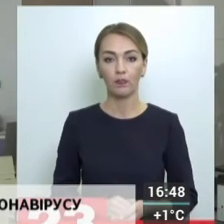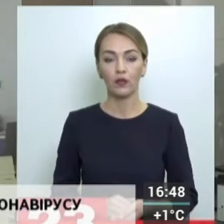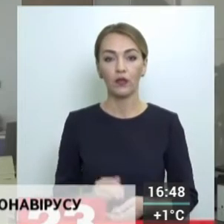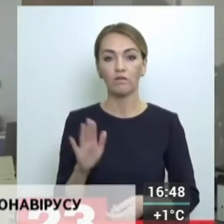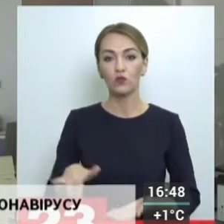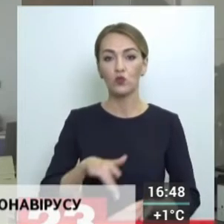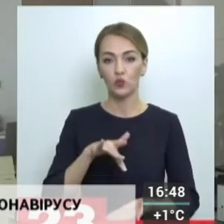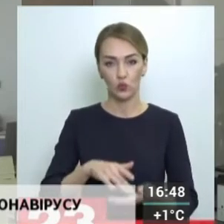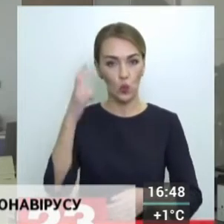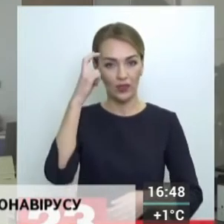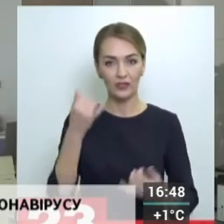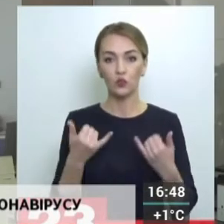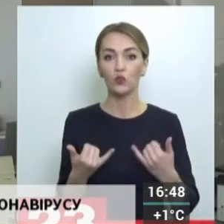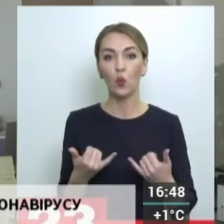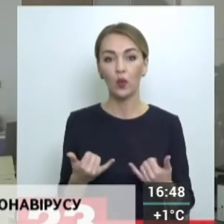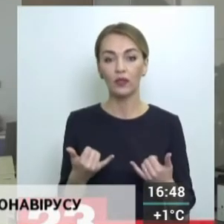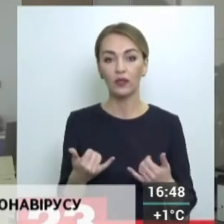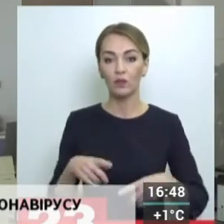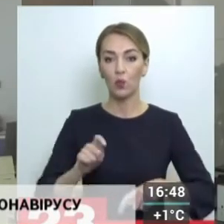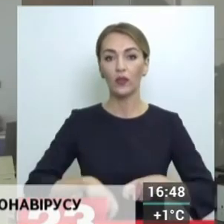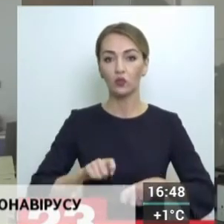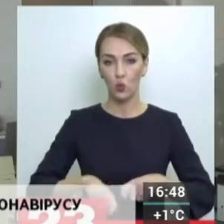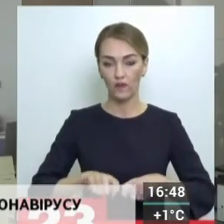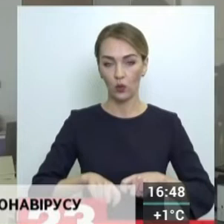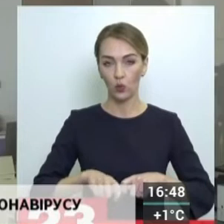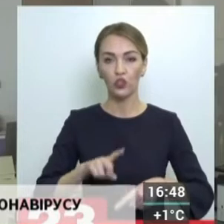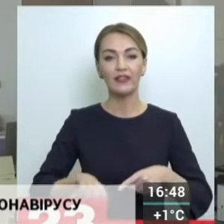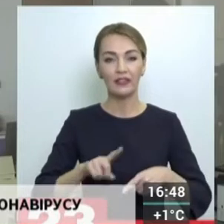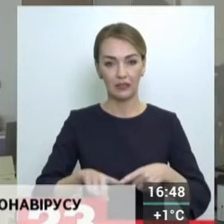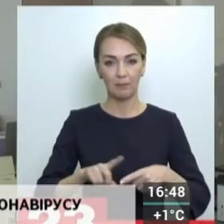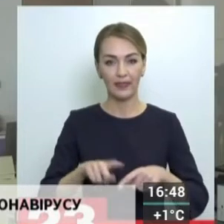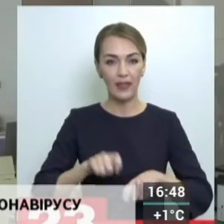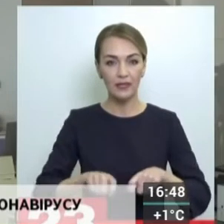столиці сьогодні протестовано швидкими тестами